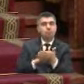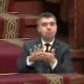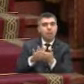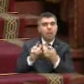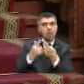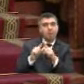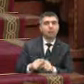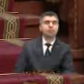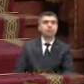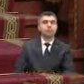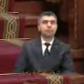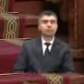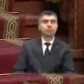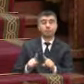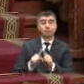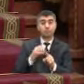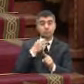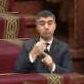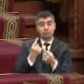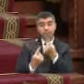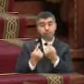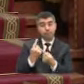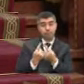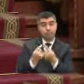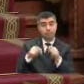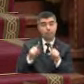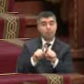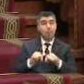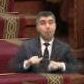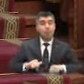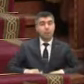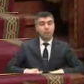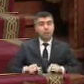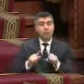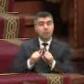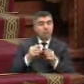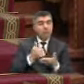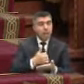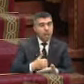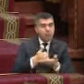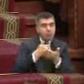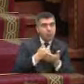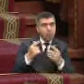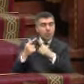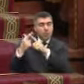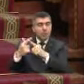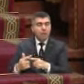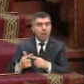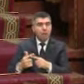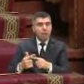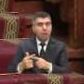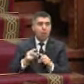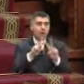الاختلالات. أولاً حالة التنافي التي توجد فيها الوزارة، حيث أنها تجمع بين تمويل البرنامج وإدارته، وبالتالي هنا